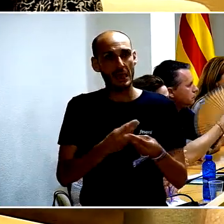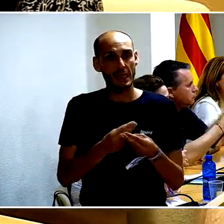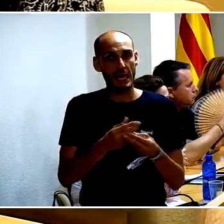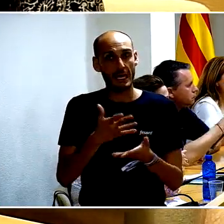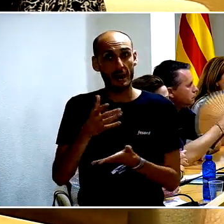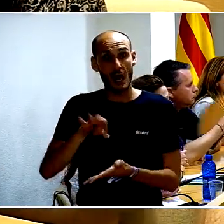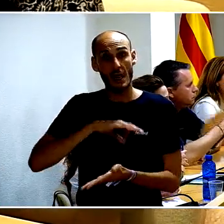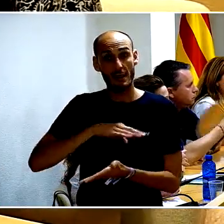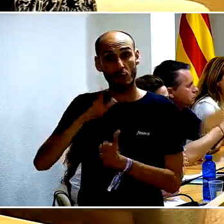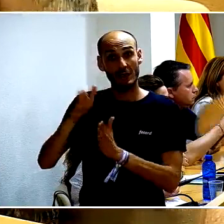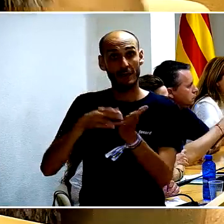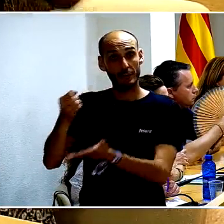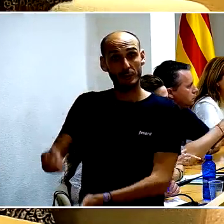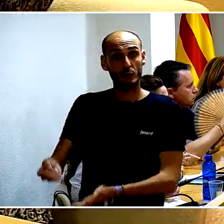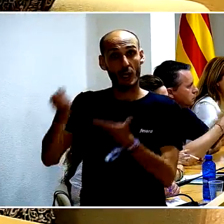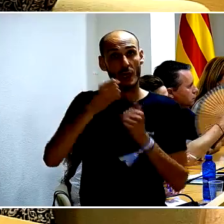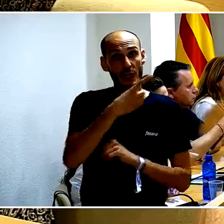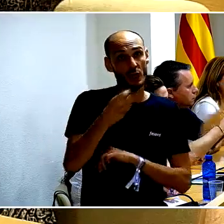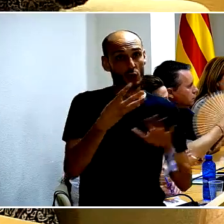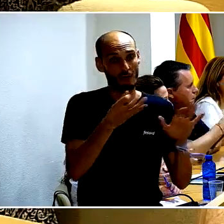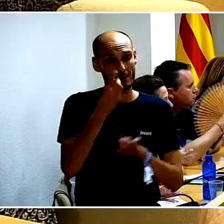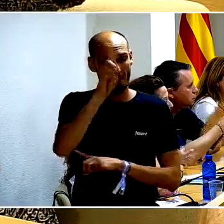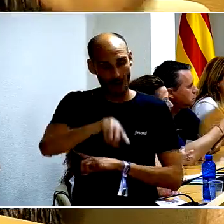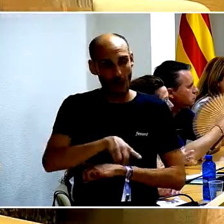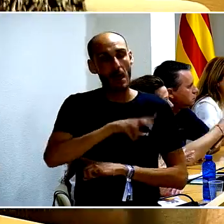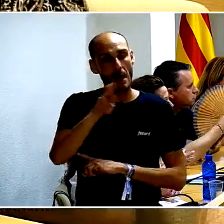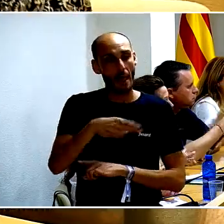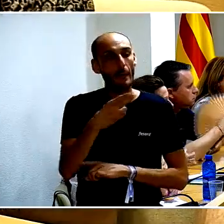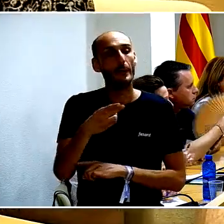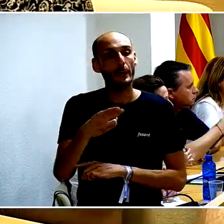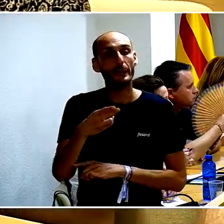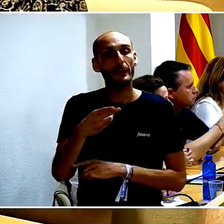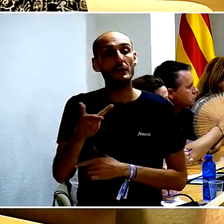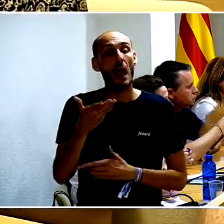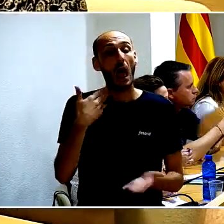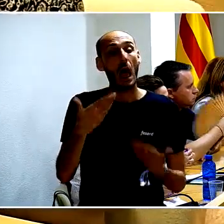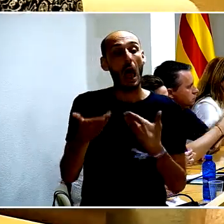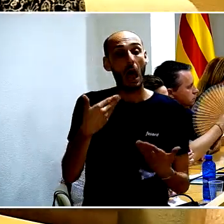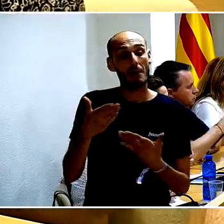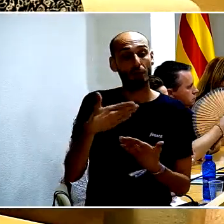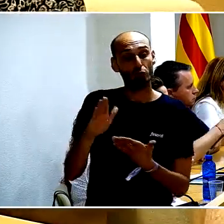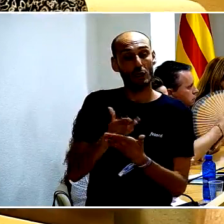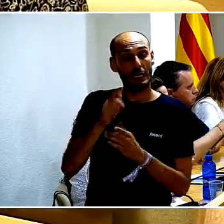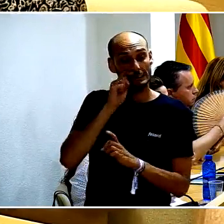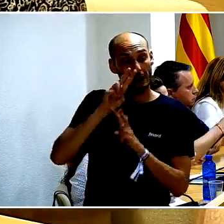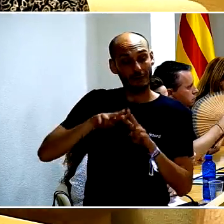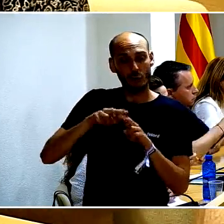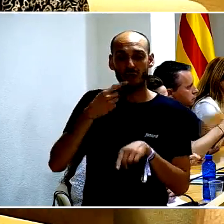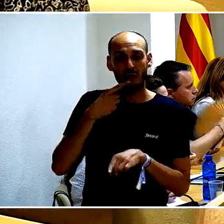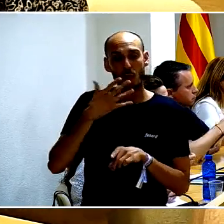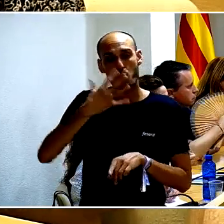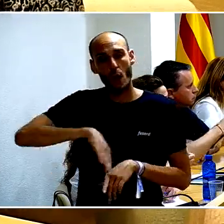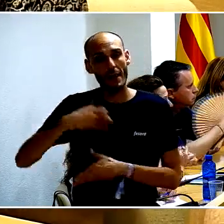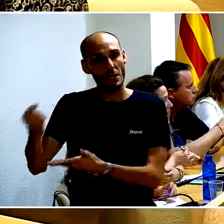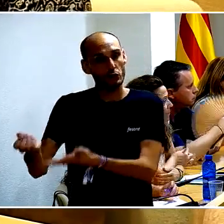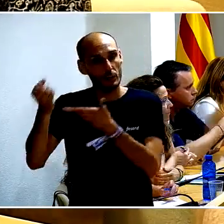Diputació que aplegarà, que serà de 190.000 euros. Val? Quan parlàvem amb l'interventor de la possibilitat, l'interventor es digué que era possible que aquesta subvenció posara límit